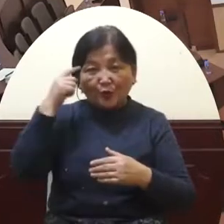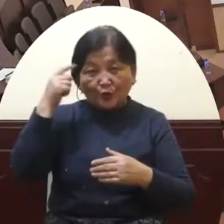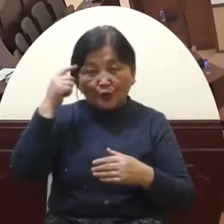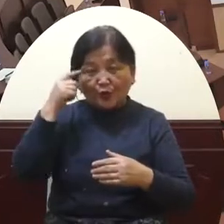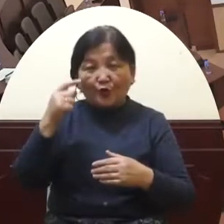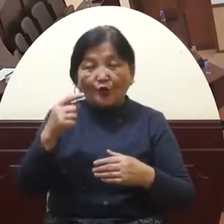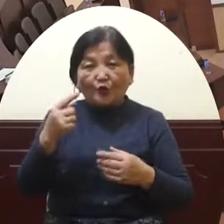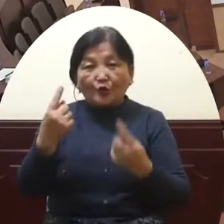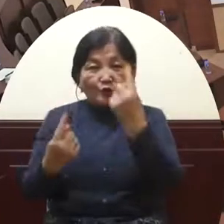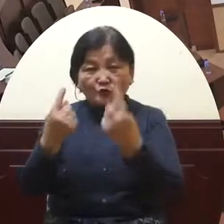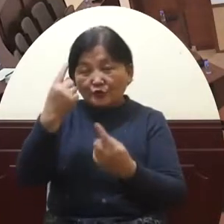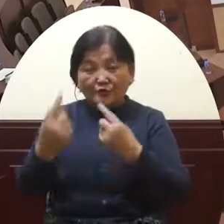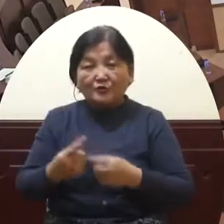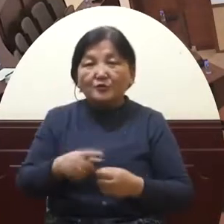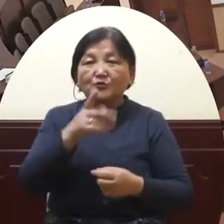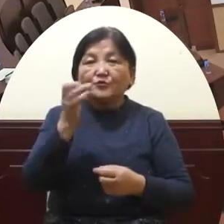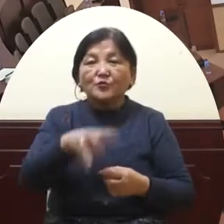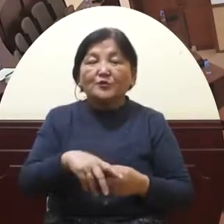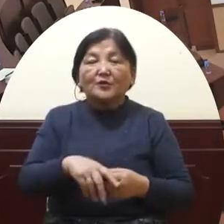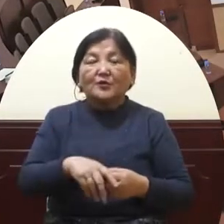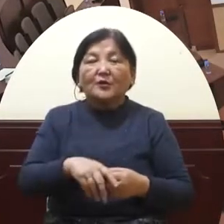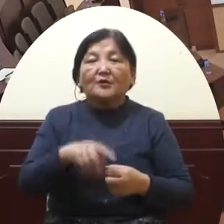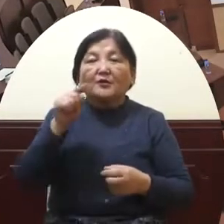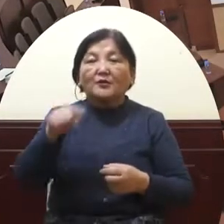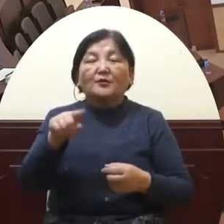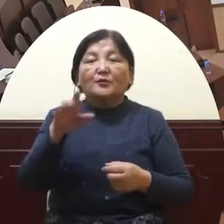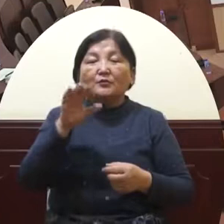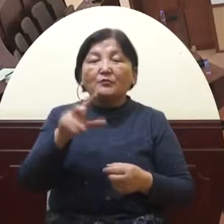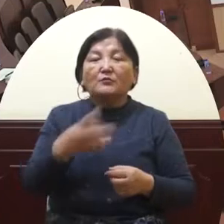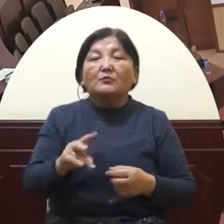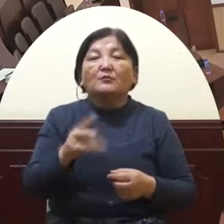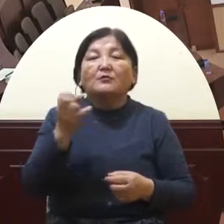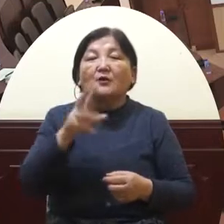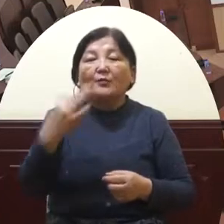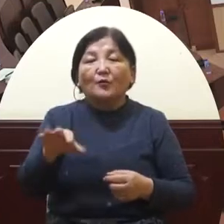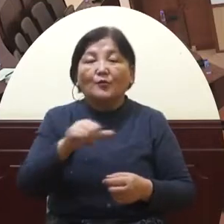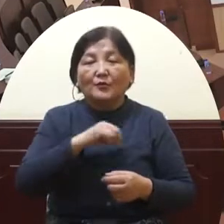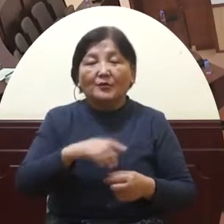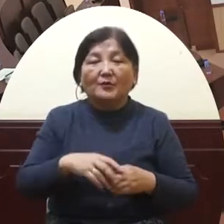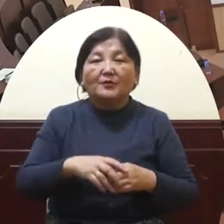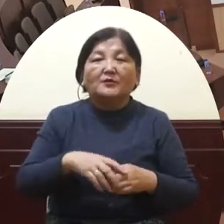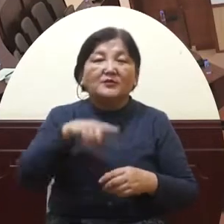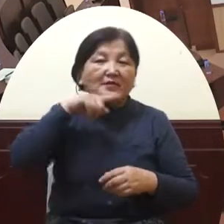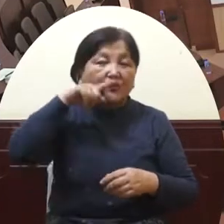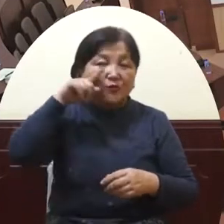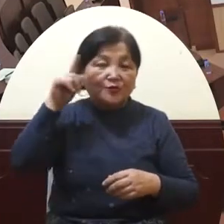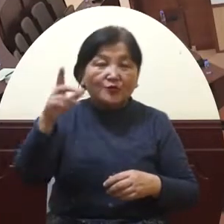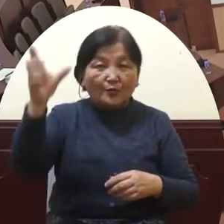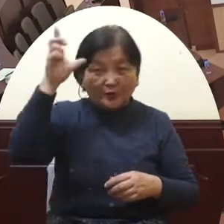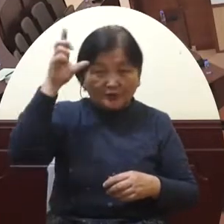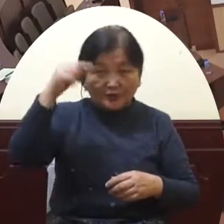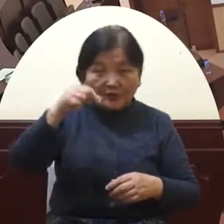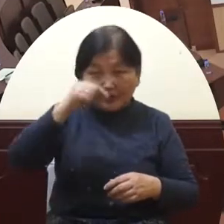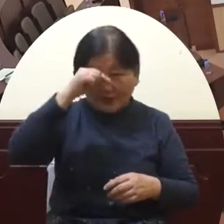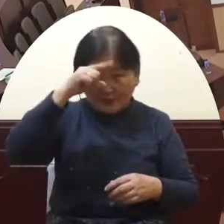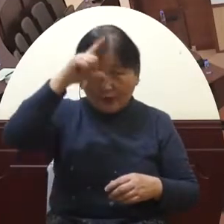тогтолцоо тэг болжож хүмүүсийн аяада нөгөө нэг өлтрийн намд ч юм уу ихтгэлийн нэмэгдэх замаар сонгогчдын боловсрол дээшлэн гэж